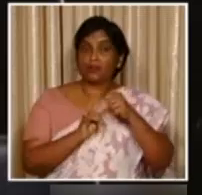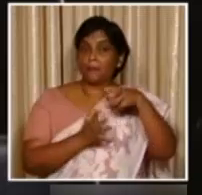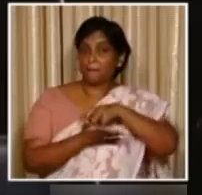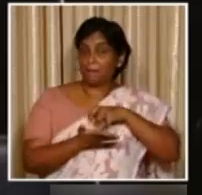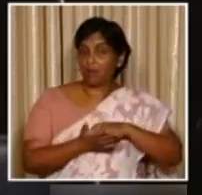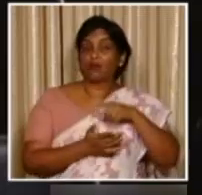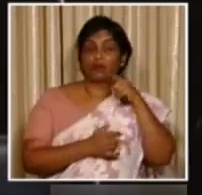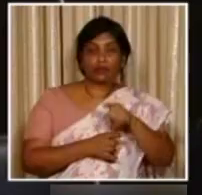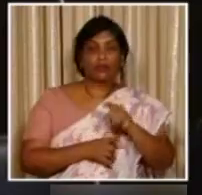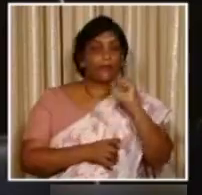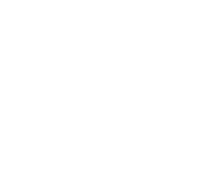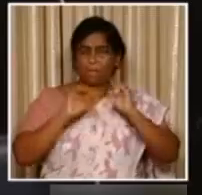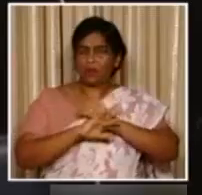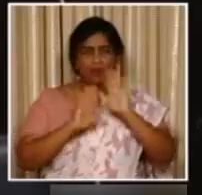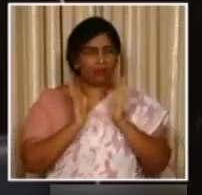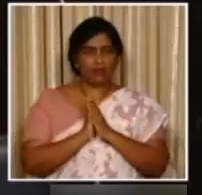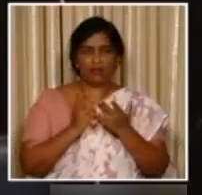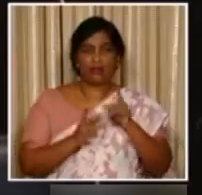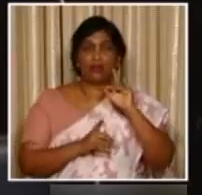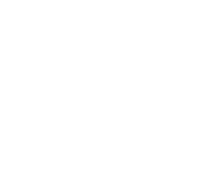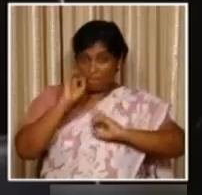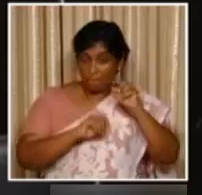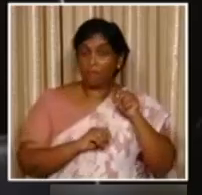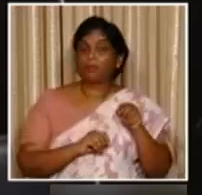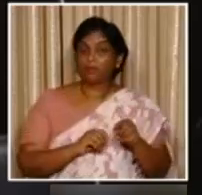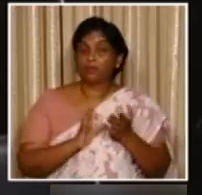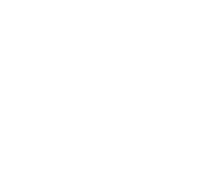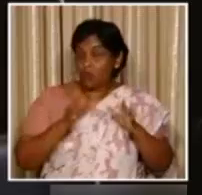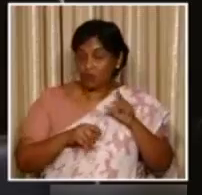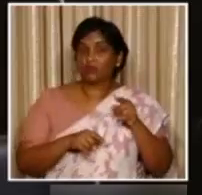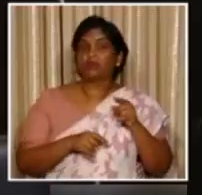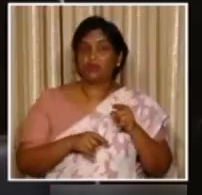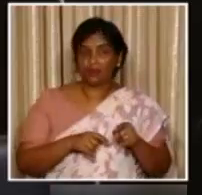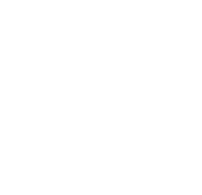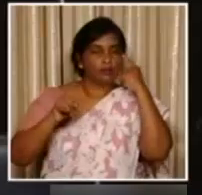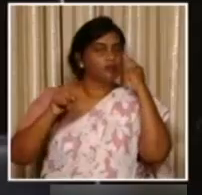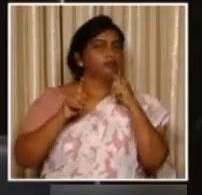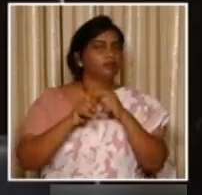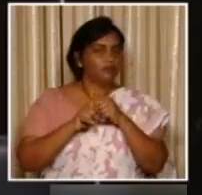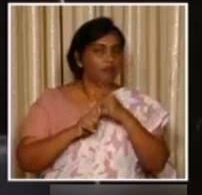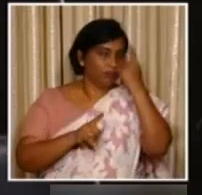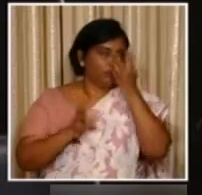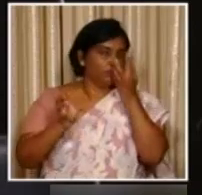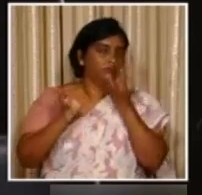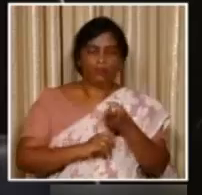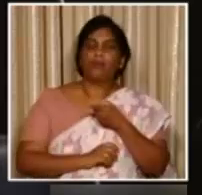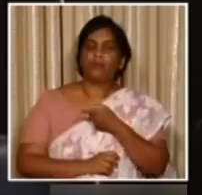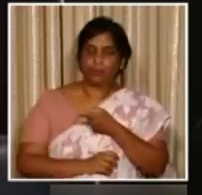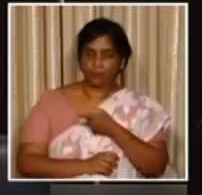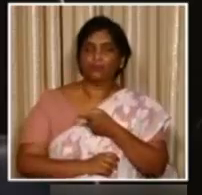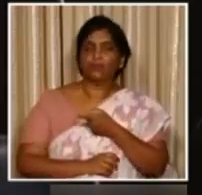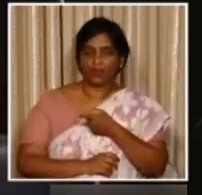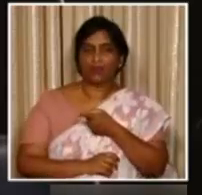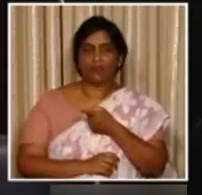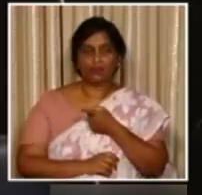ආයතනවල ඕගලන්ට 150ක් තිබුණේ නැහැ ඒ 150 වැඩි කරගන්න තමයි එක අරමුණක් මේ පාස්කු ප්‍රහාරයේ බෝම්බ ප්‍රහාරයේ ඉල්ල කරේ